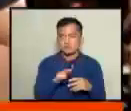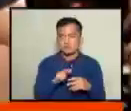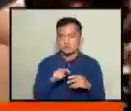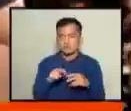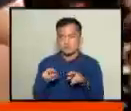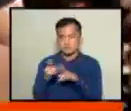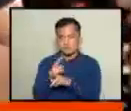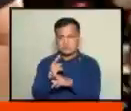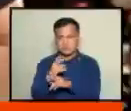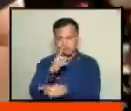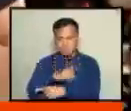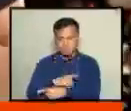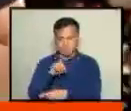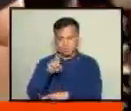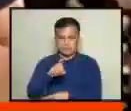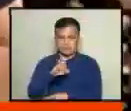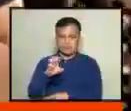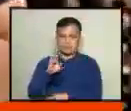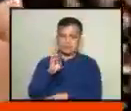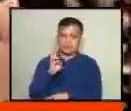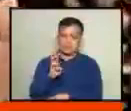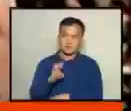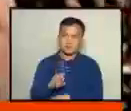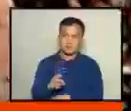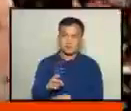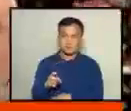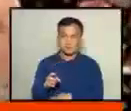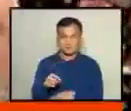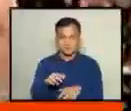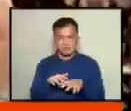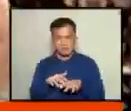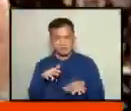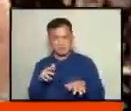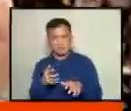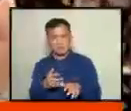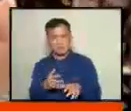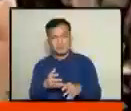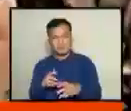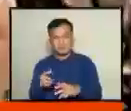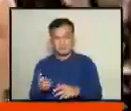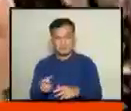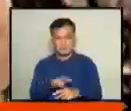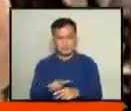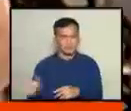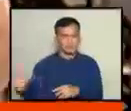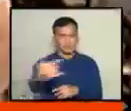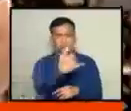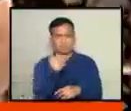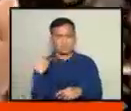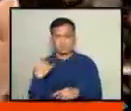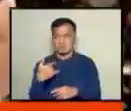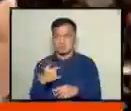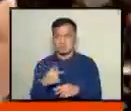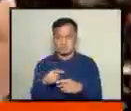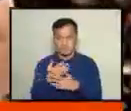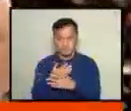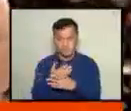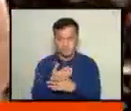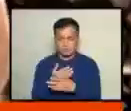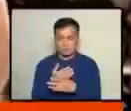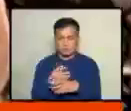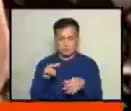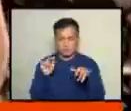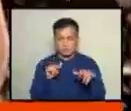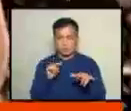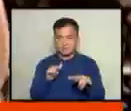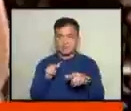ordinary days ay dapat nasa 160 na ito. Mas mahaba kasi yung tinatawag nating turnaround time. Ito yung pag-itan ng mga